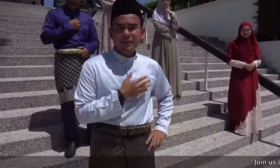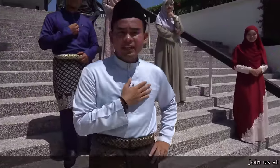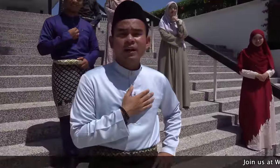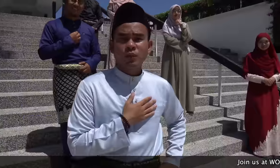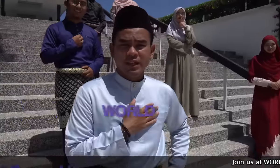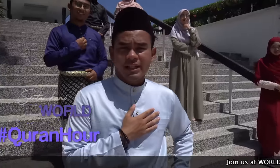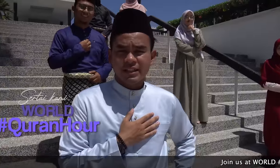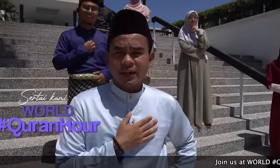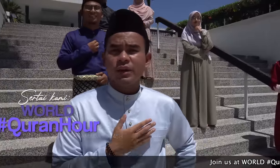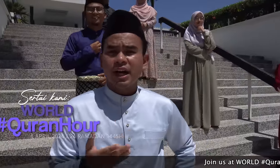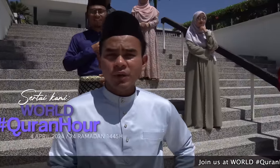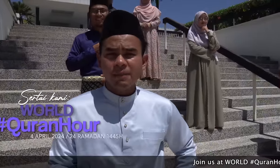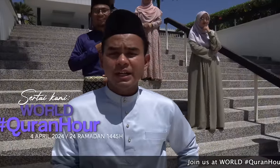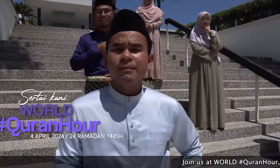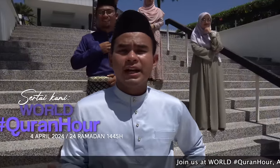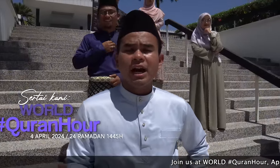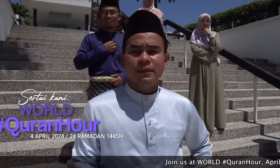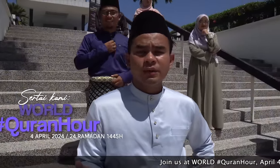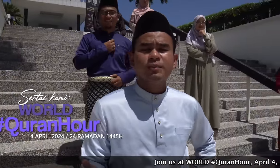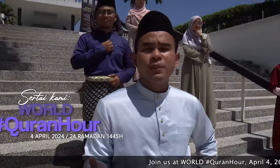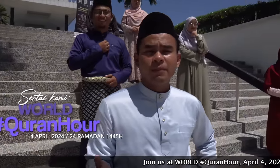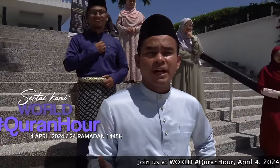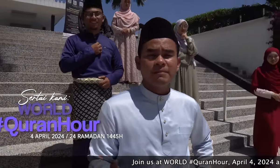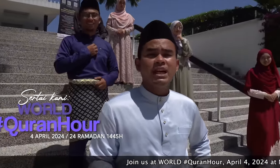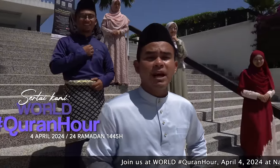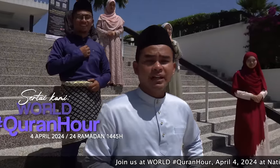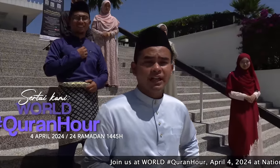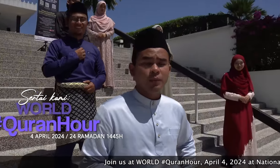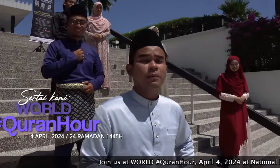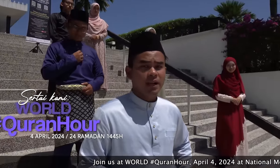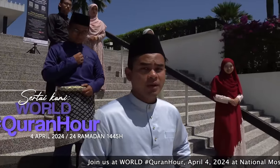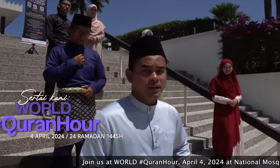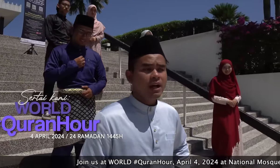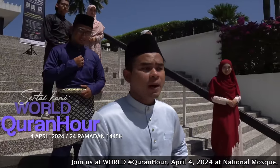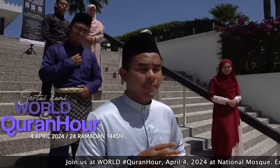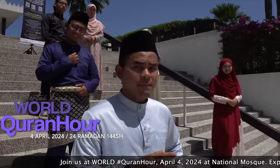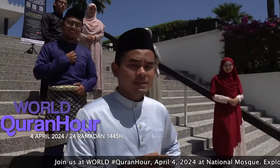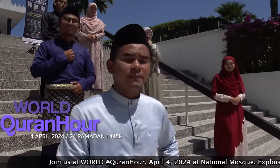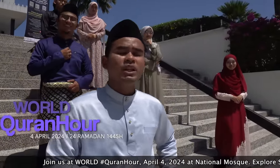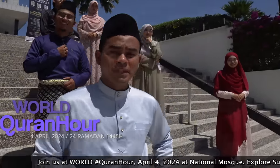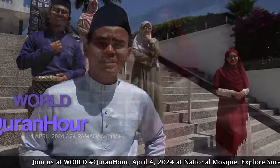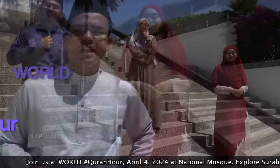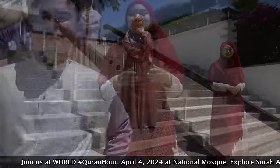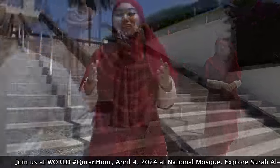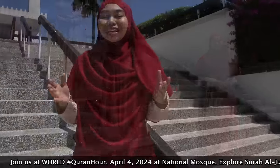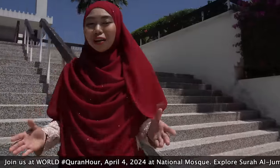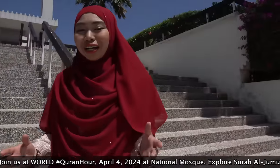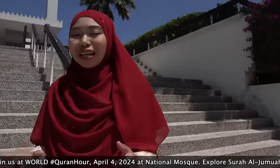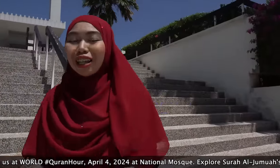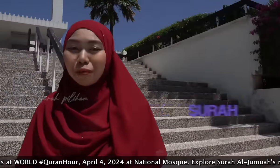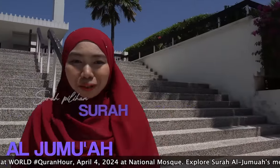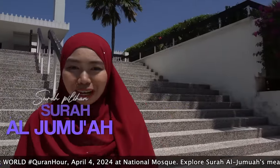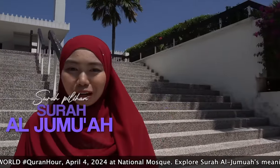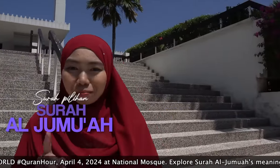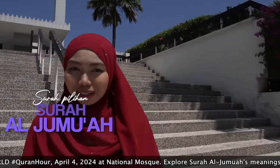Sertai kami dalam World Hashtag Quran Hour pada 4 April 2024 bersamaan dengan 24 Ramadan 1445 Hijrah. Kita akan